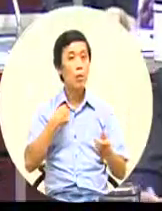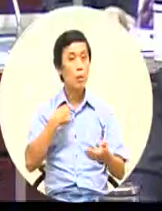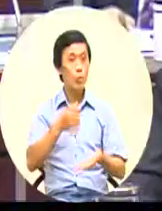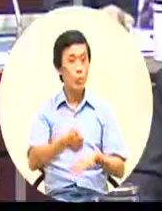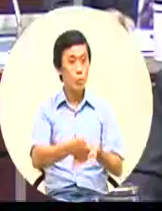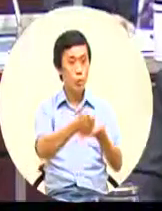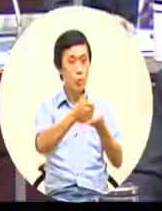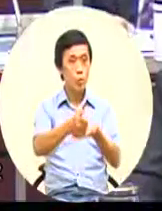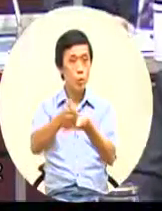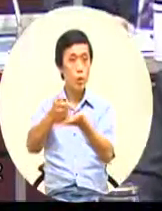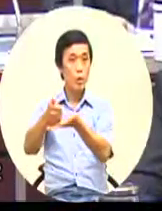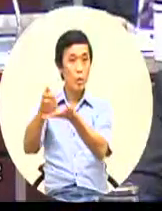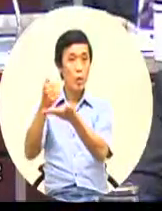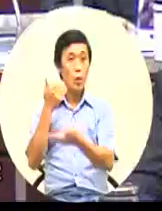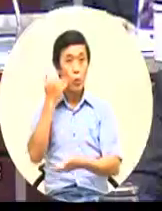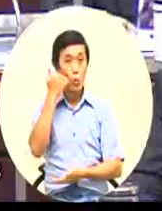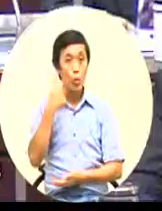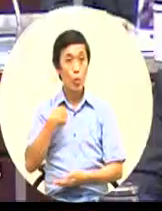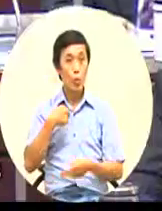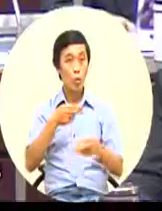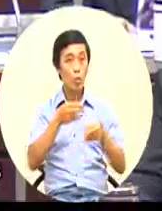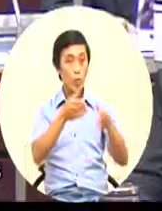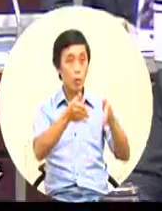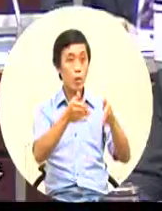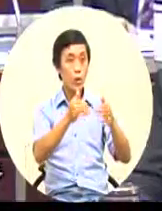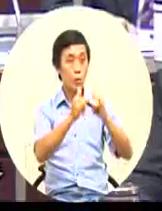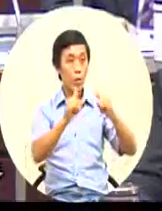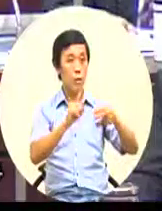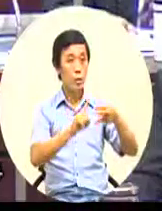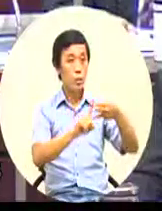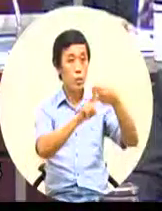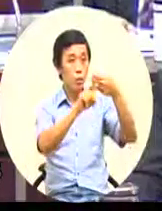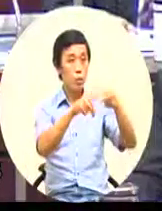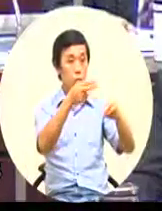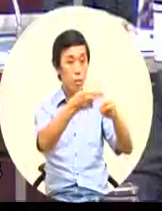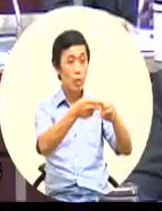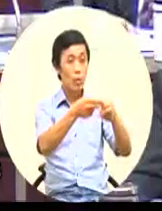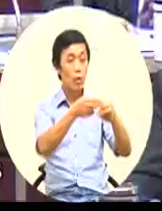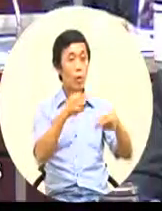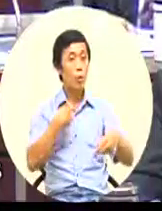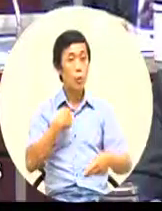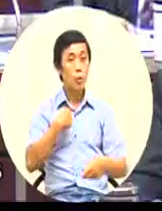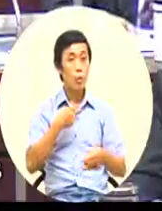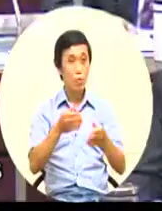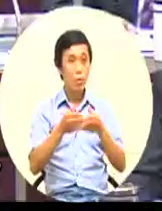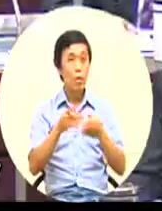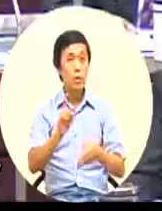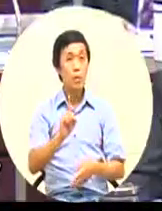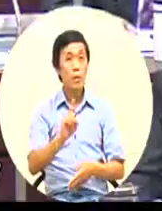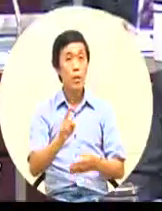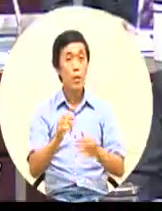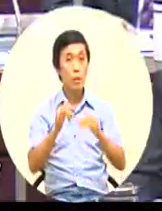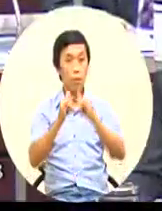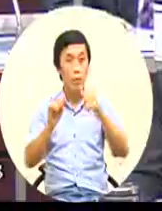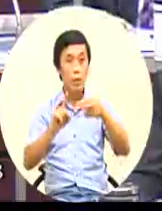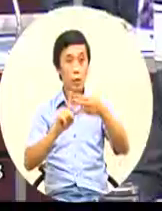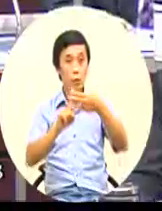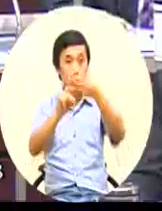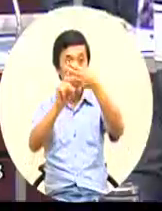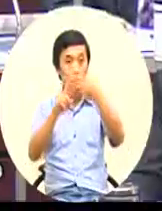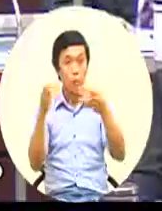如果我信仰民主，我就必须接受。民族多元的声